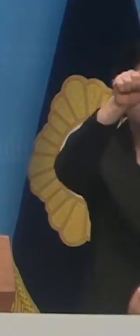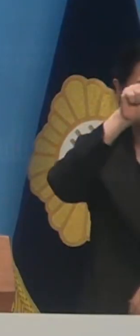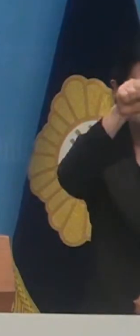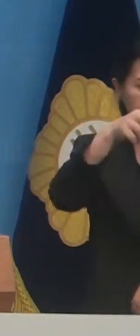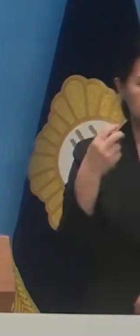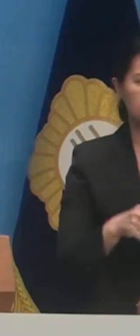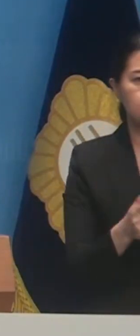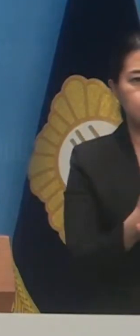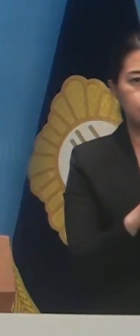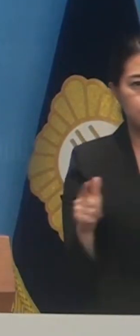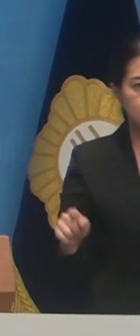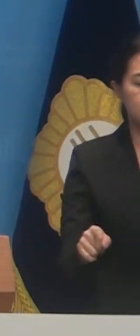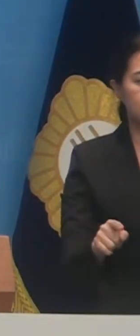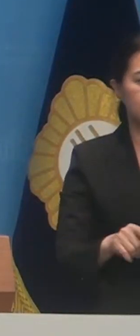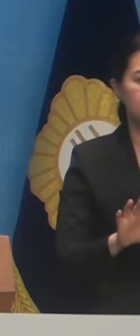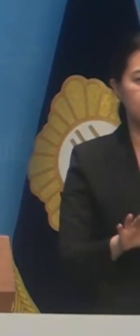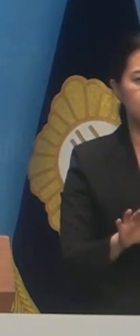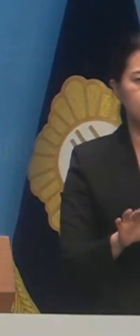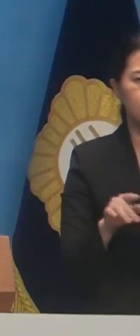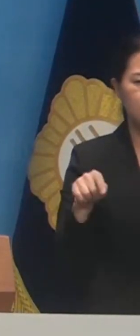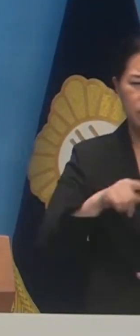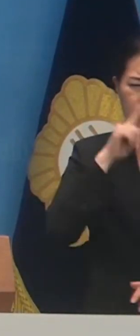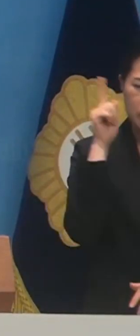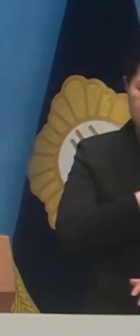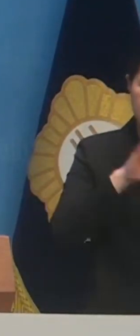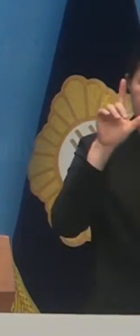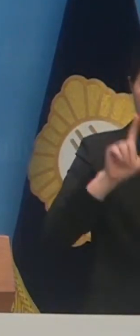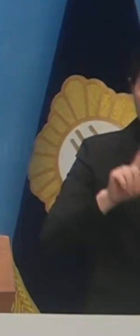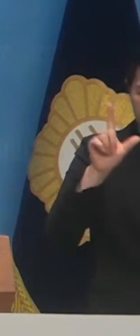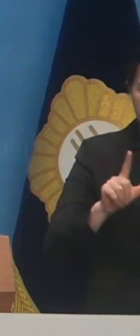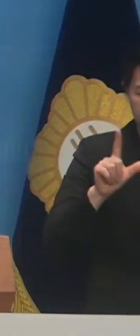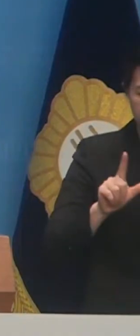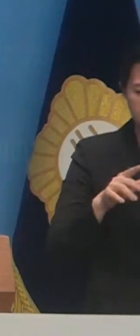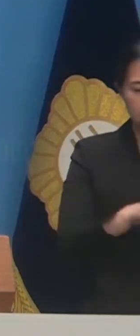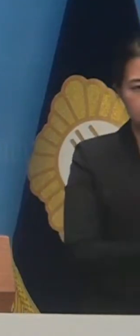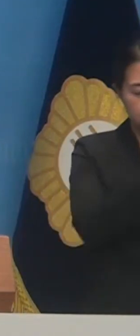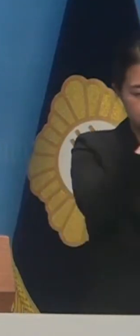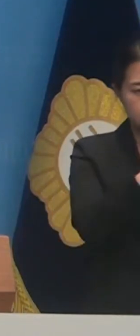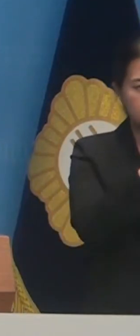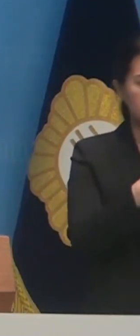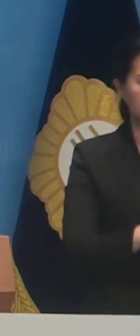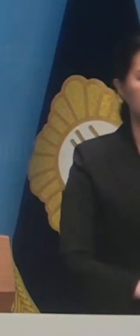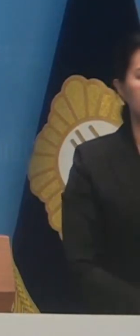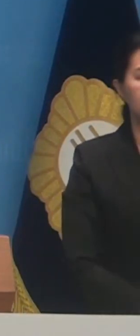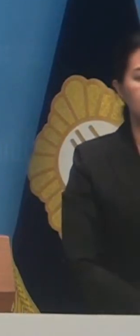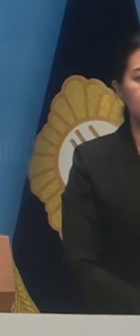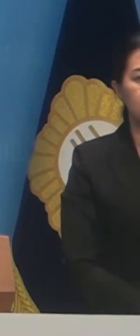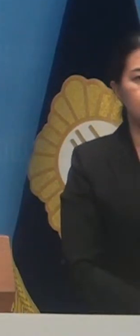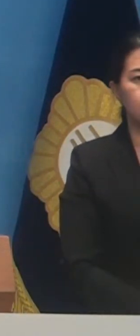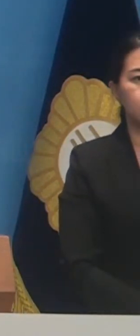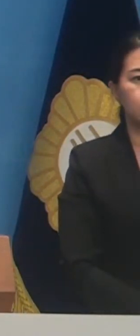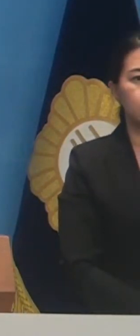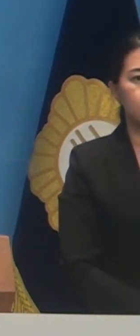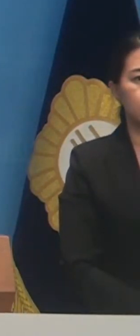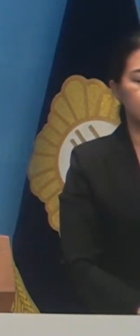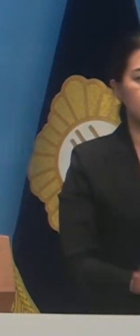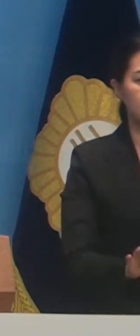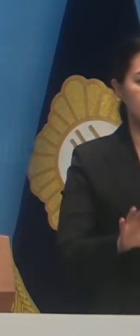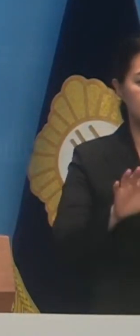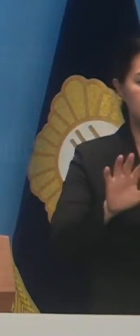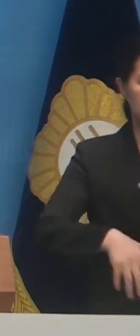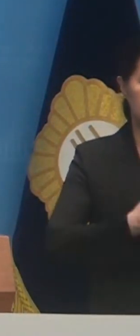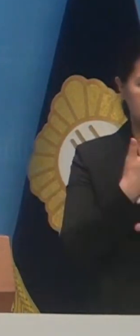만행을 한 곳에 모은 아카이브 개설은 물론 적폐의 최전선에도 달려갔습니다. 내란숙의